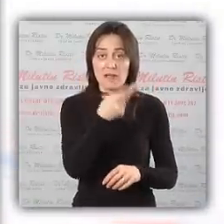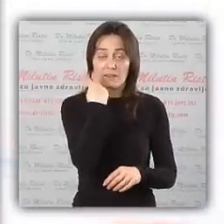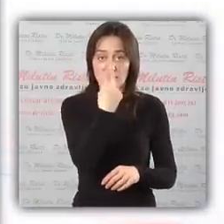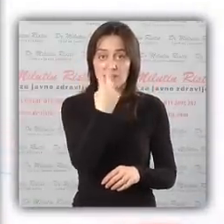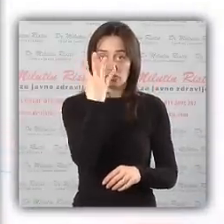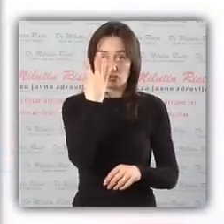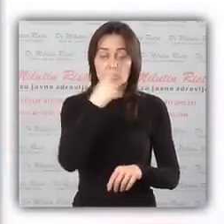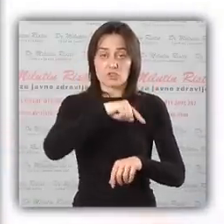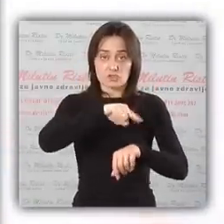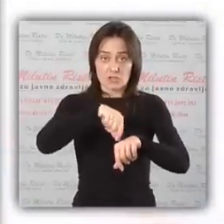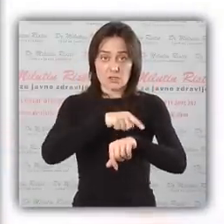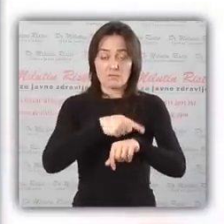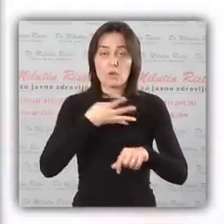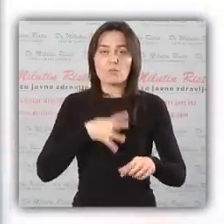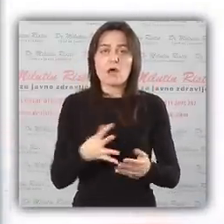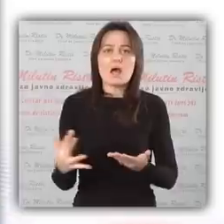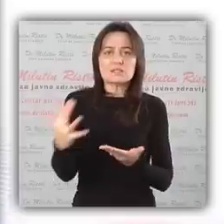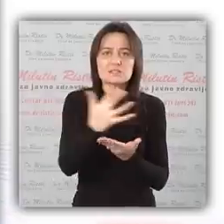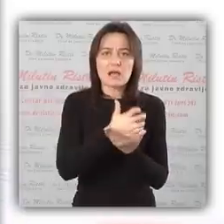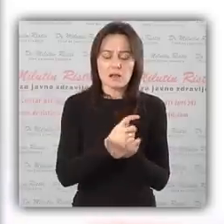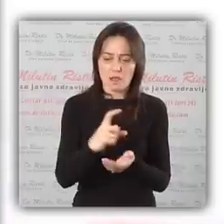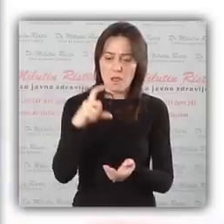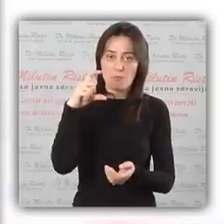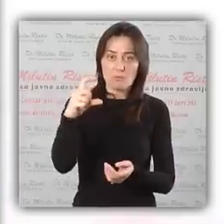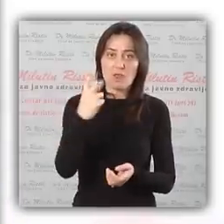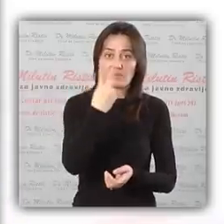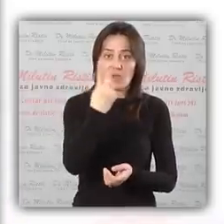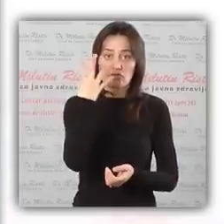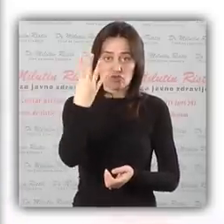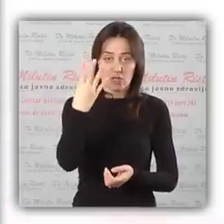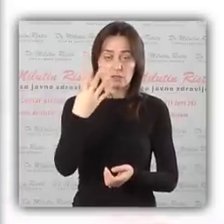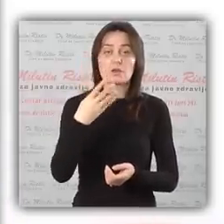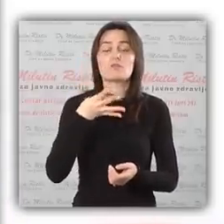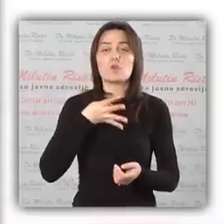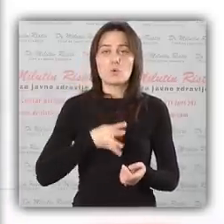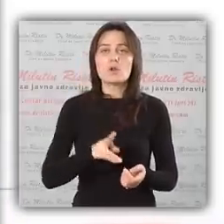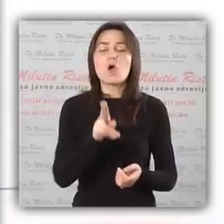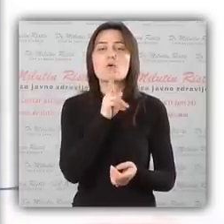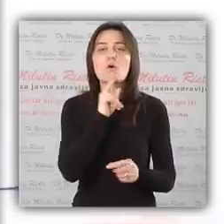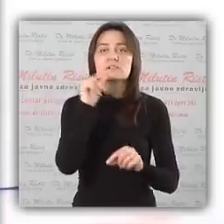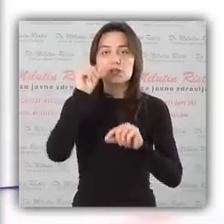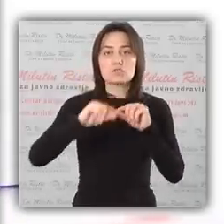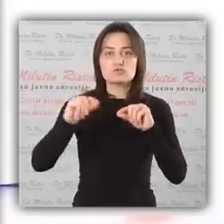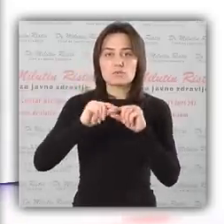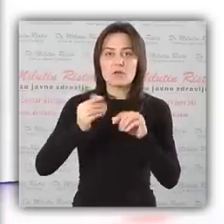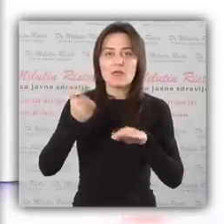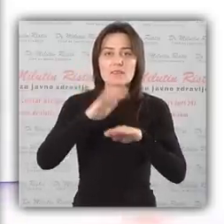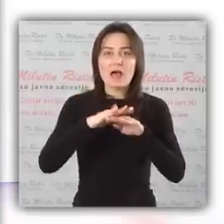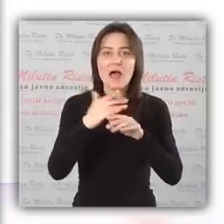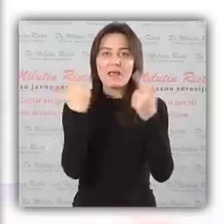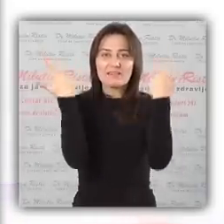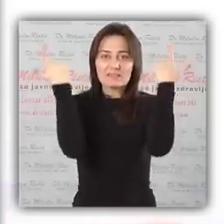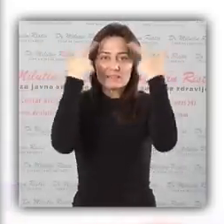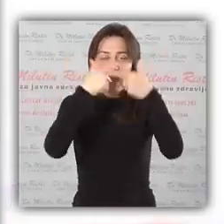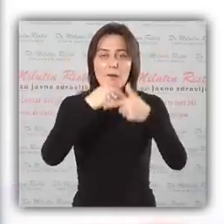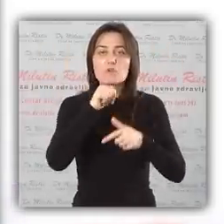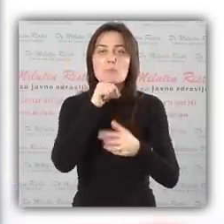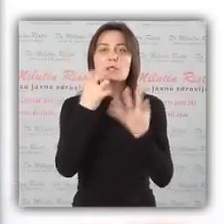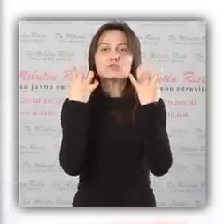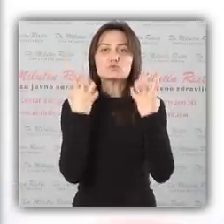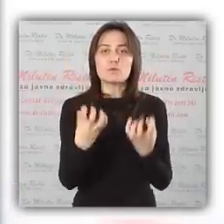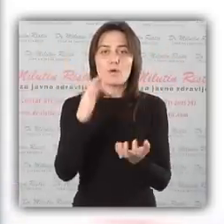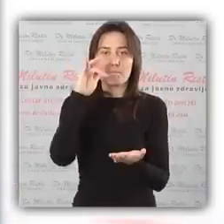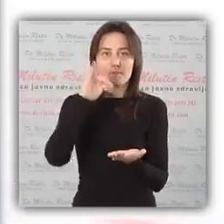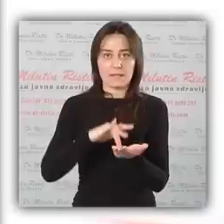24-časovni urin. Taj 24-časovni urin se sakuplja u boce za 24-časovni urin koji se čuva na